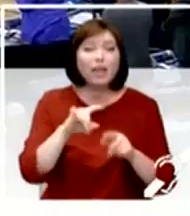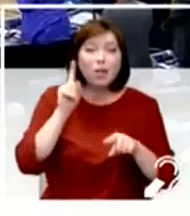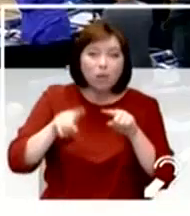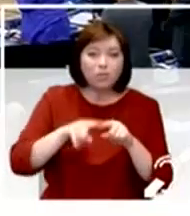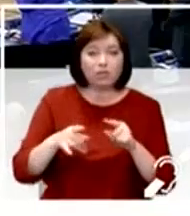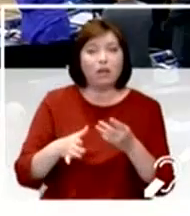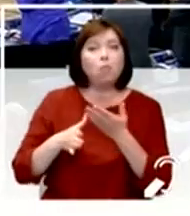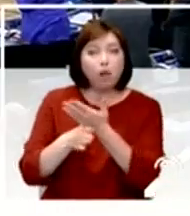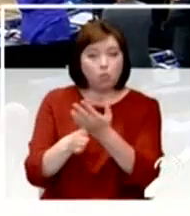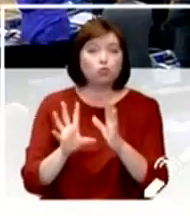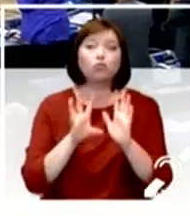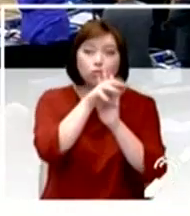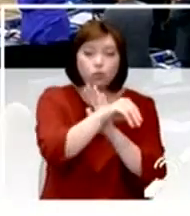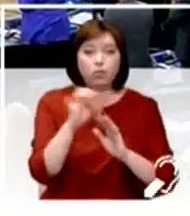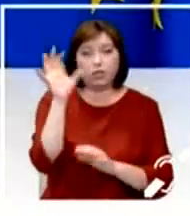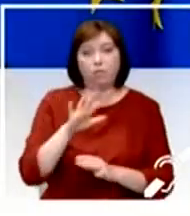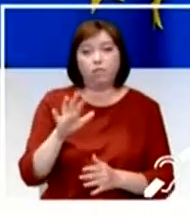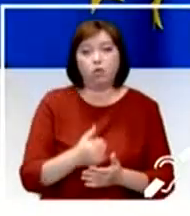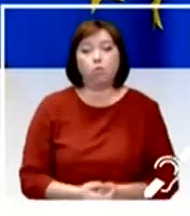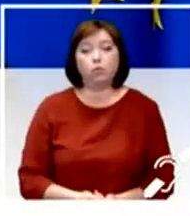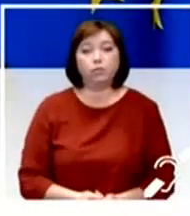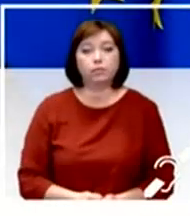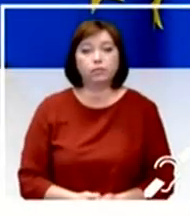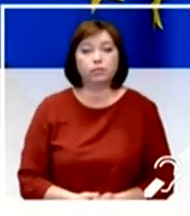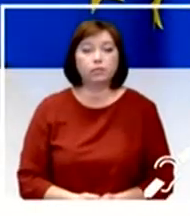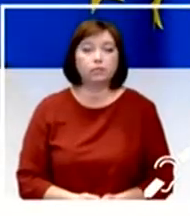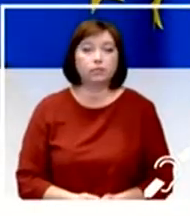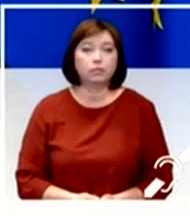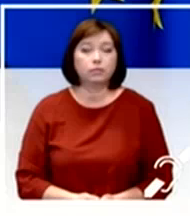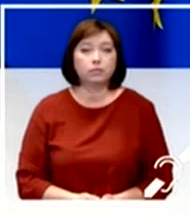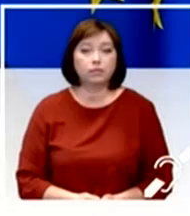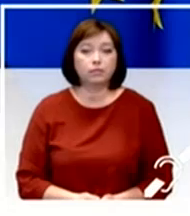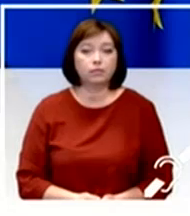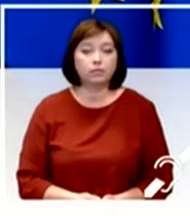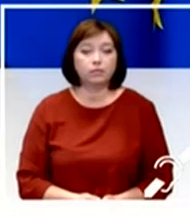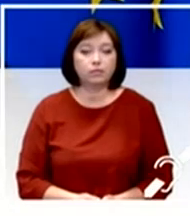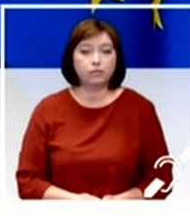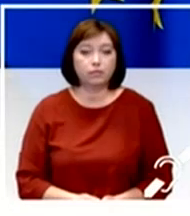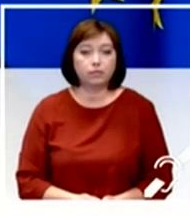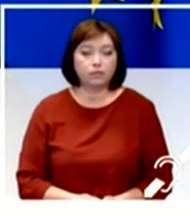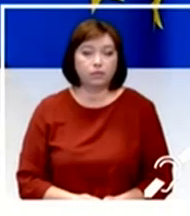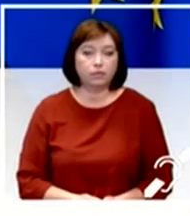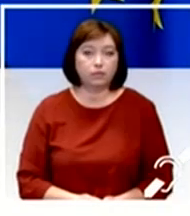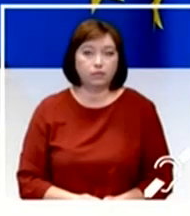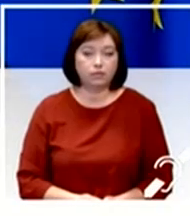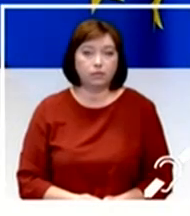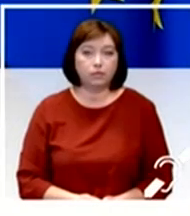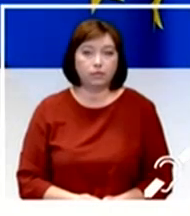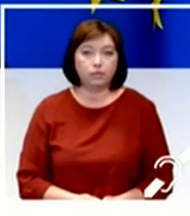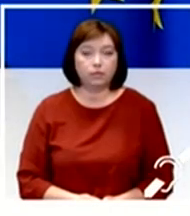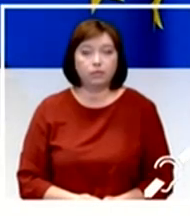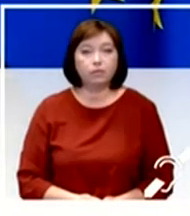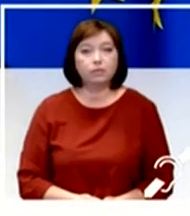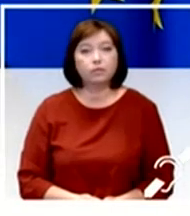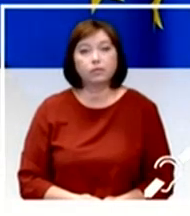rapid membre cu drepturi depline ale blocului comunitar. I am very happy to announce that we will open the rule of law